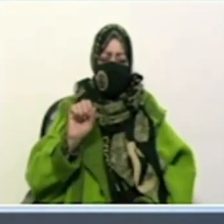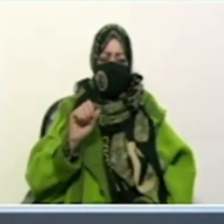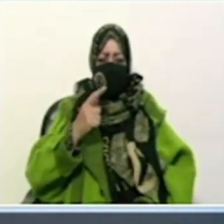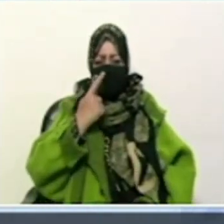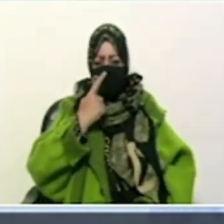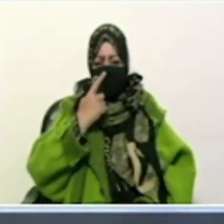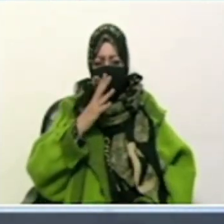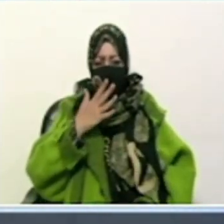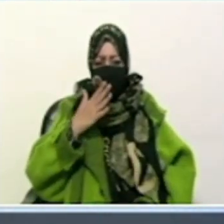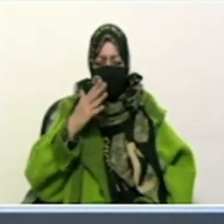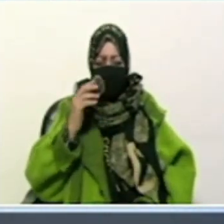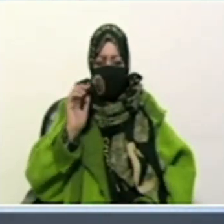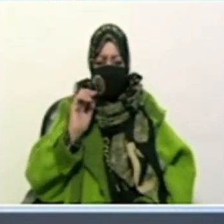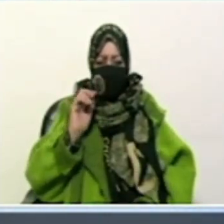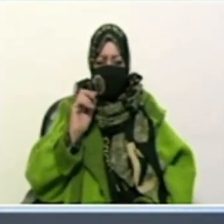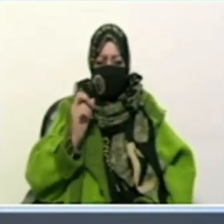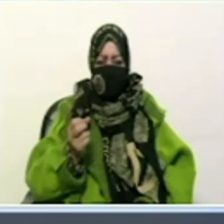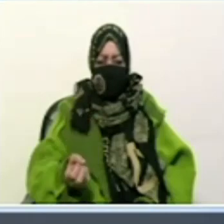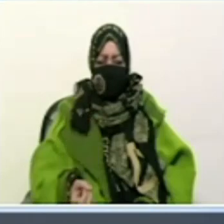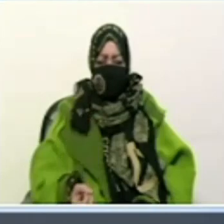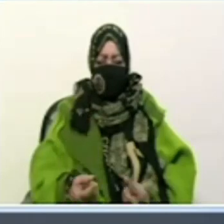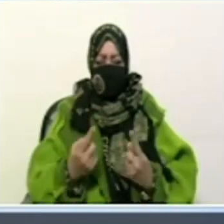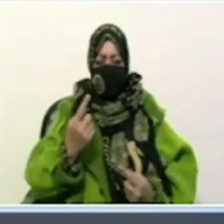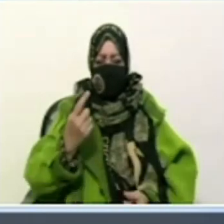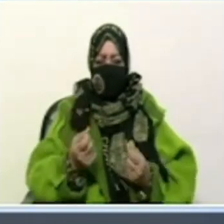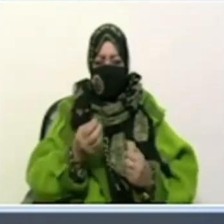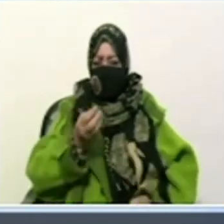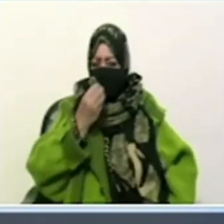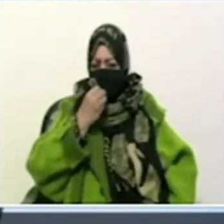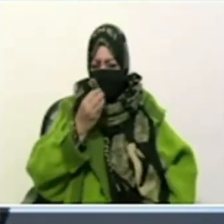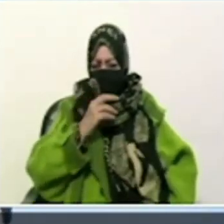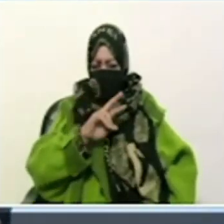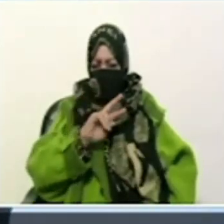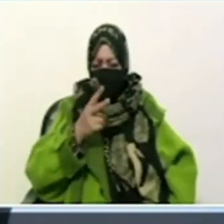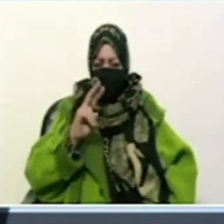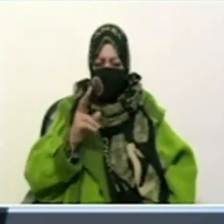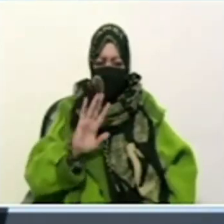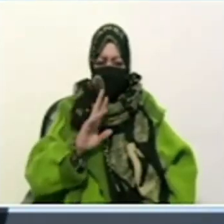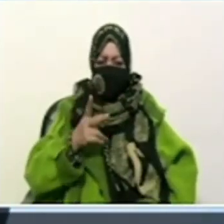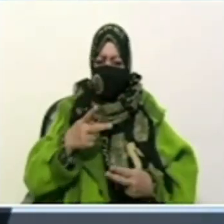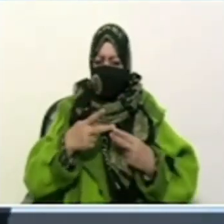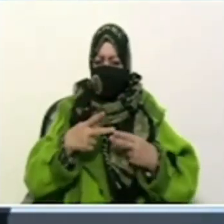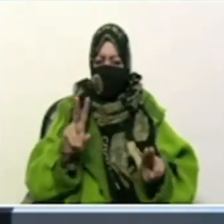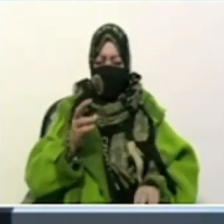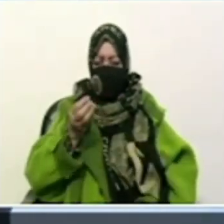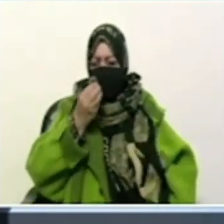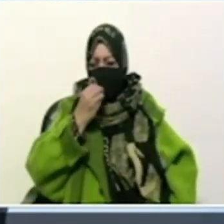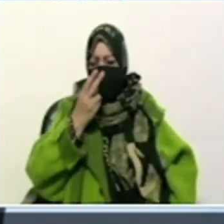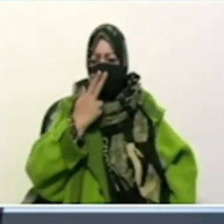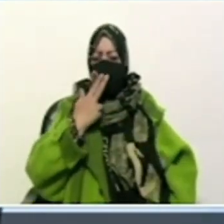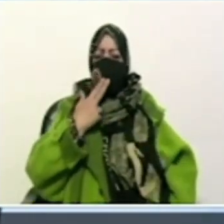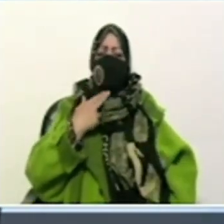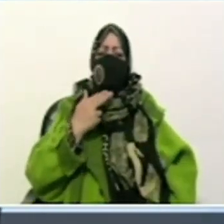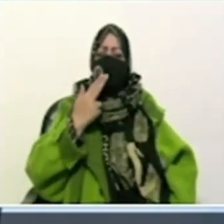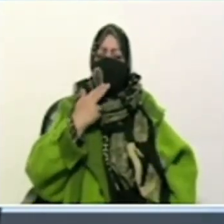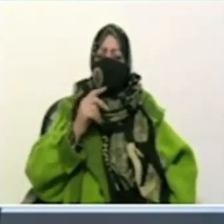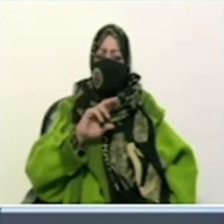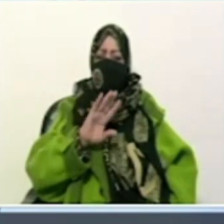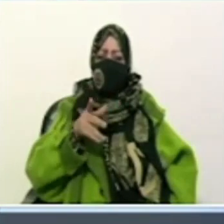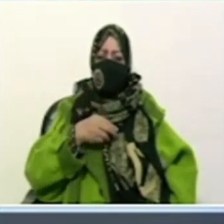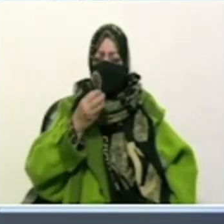فيه الحلية، ما لم يؤثر على العقل فالدرجة المؤثرة على العقل محرمة، هي أيضا ليست